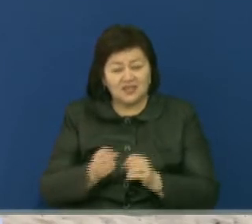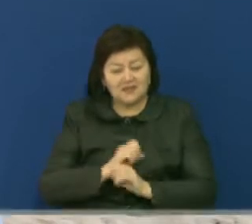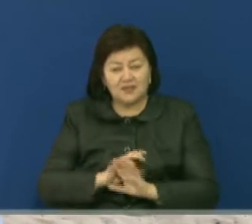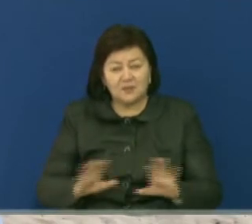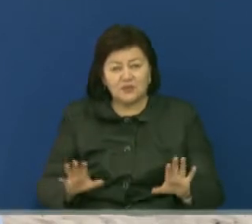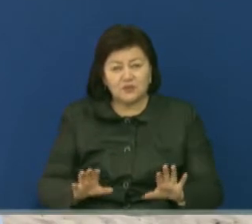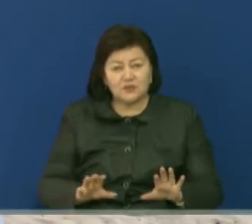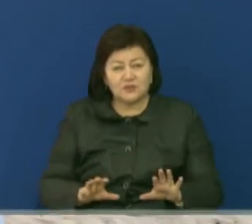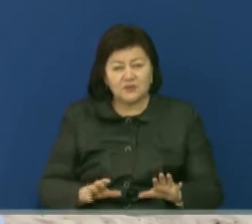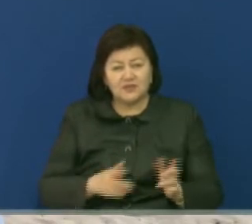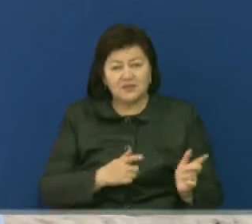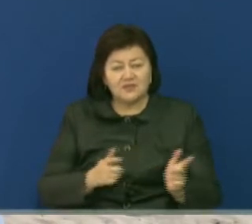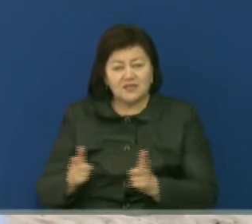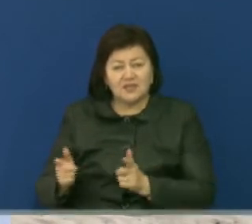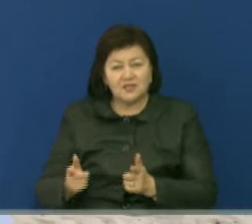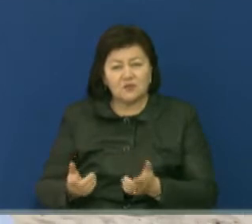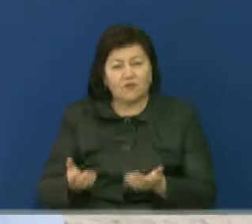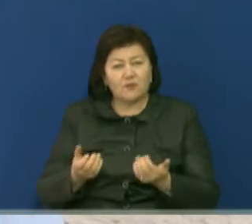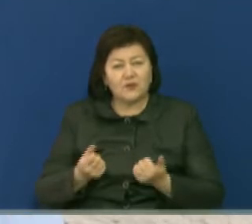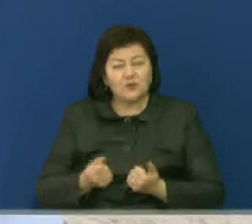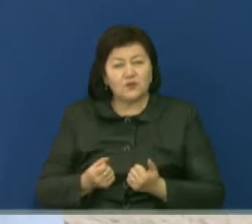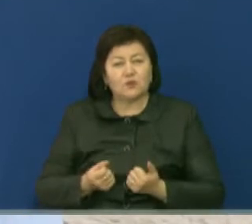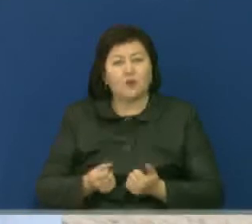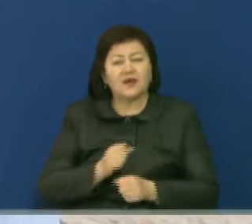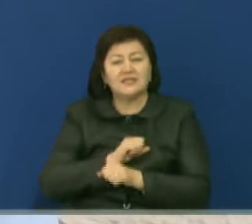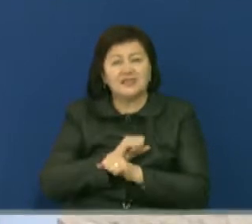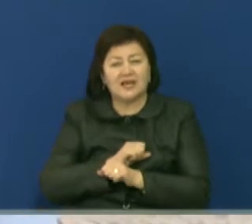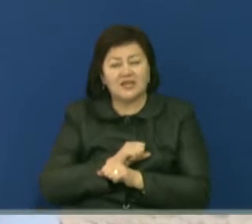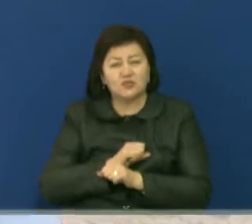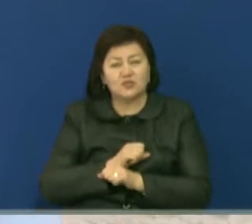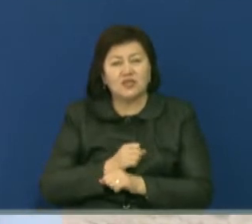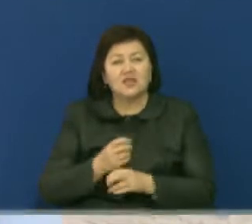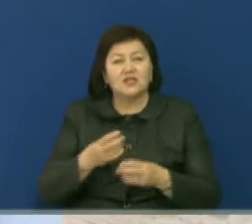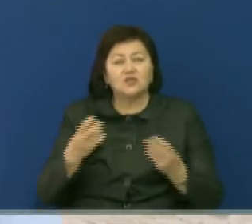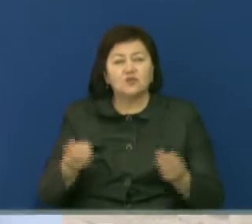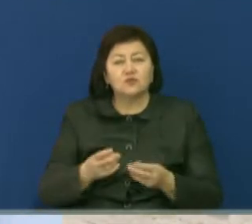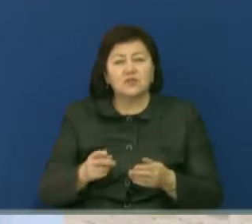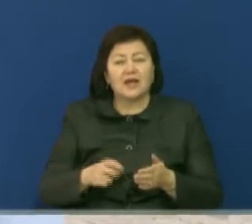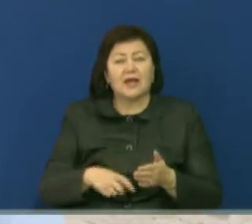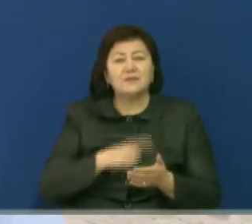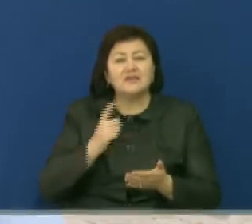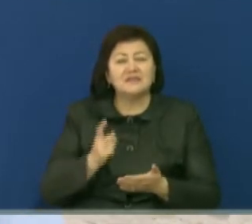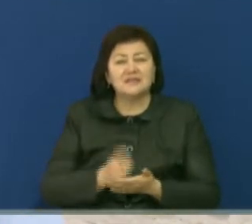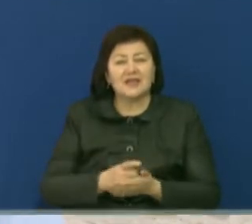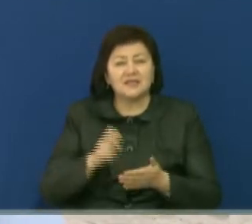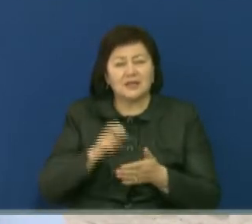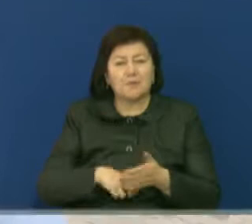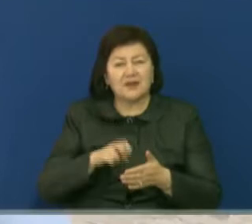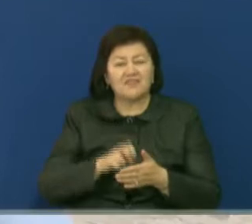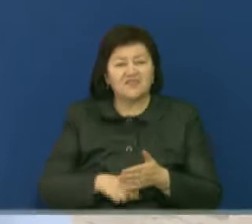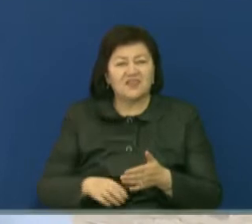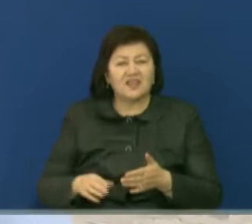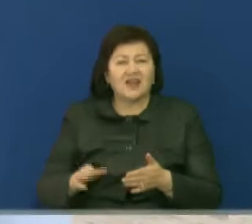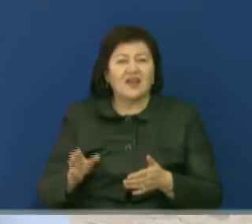пока ни один пляж не готов к приему посетителей. Перед началом купального периода должно быть проведено обследование дна акватории